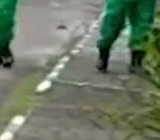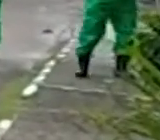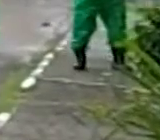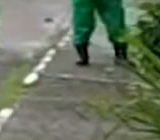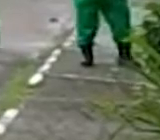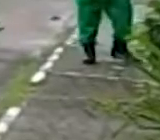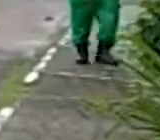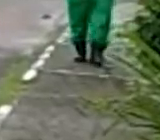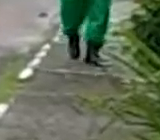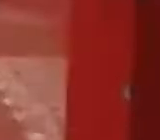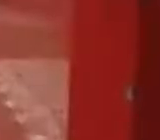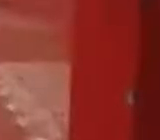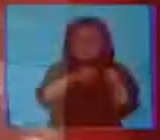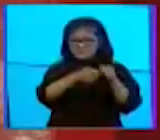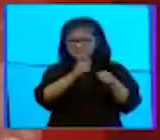swab susulan.